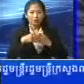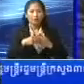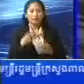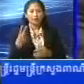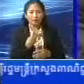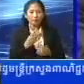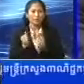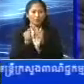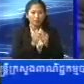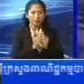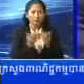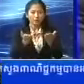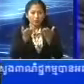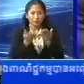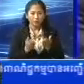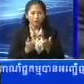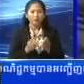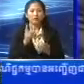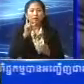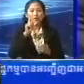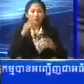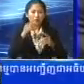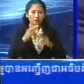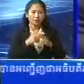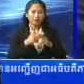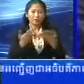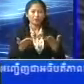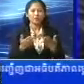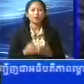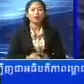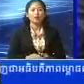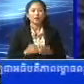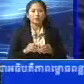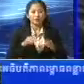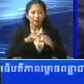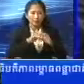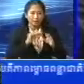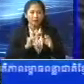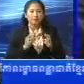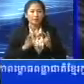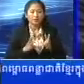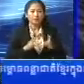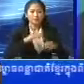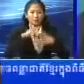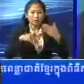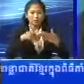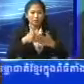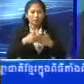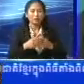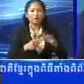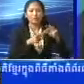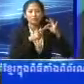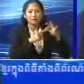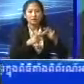ងពីររួមគ្នាសម្រេចបានក្នុងរយៈពេលដ៏ខ្លីមកនេះពិសេសបន្ទាប់ពីការដាក់ចេញនៅចិត្តសាស្ត្រគ្រប់ជ្រុងជ្រោយពិសេស